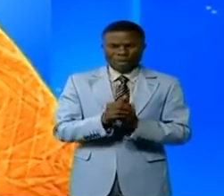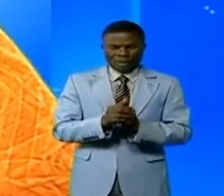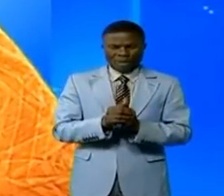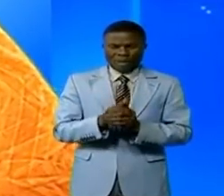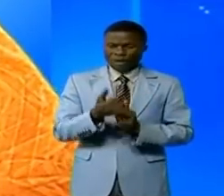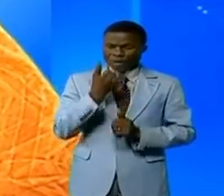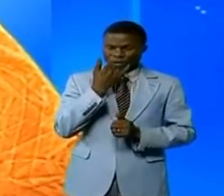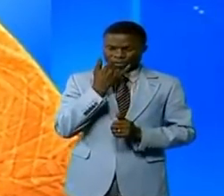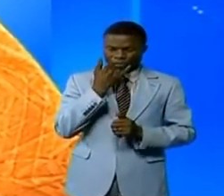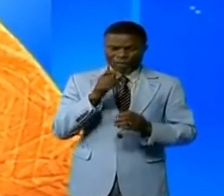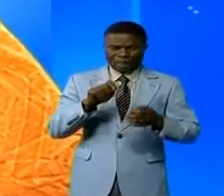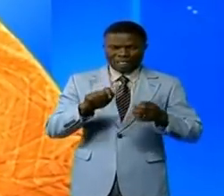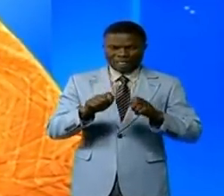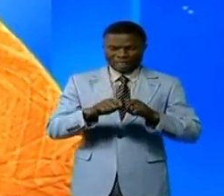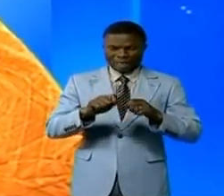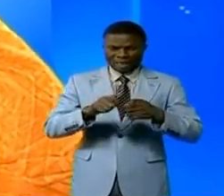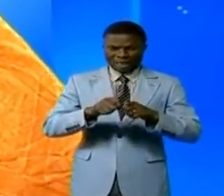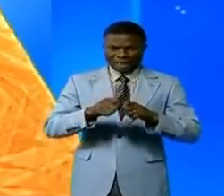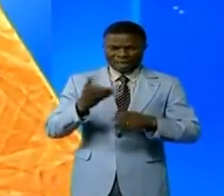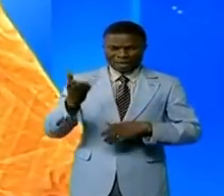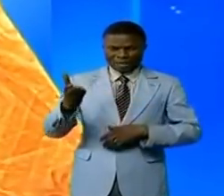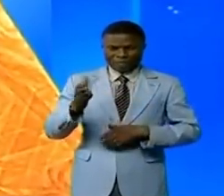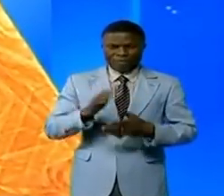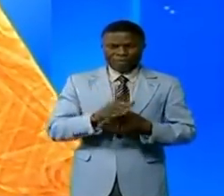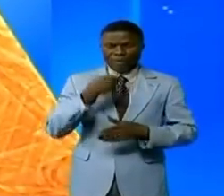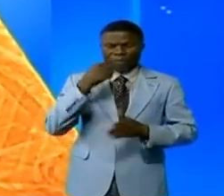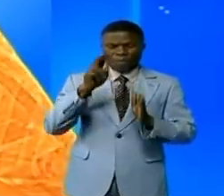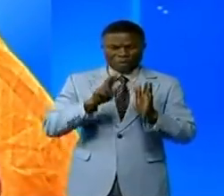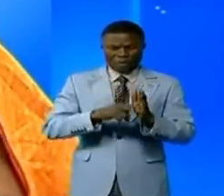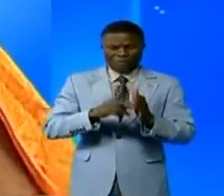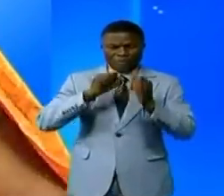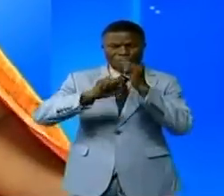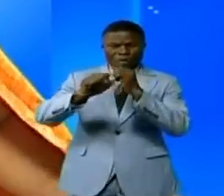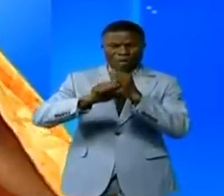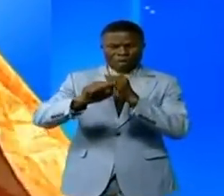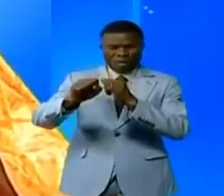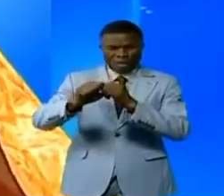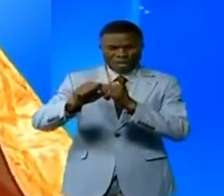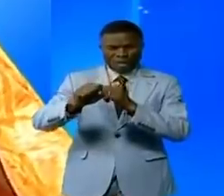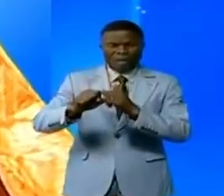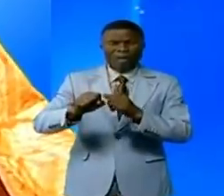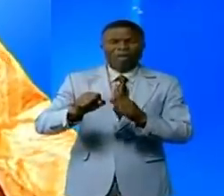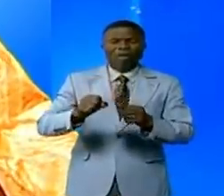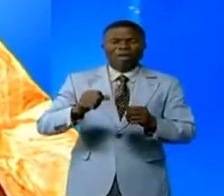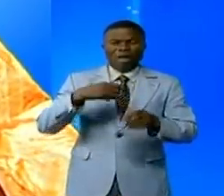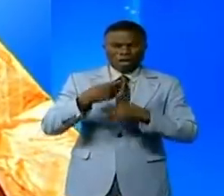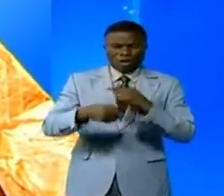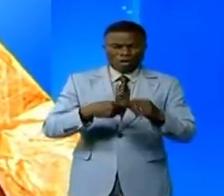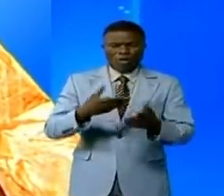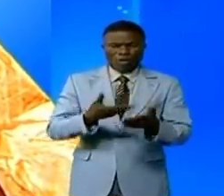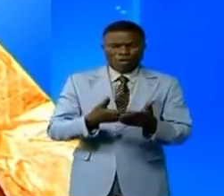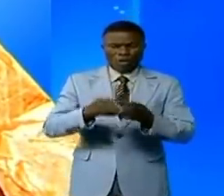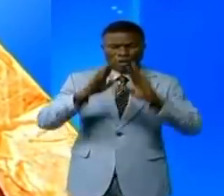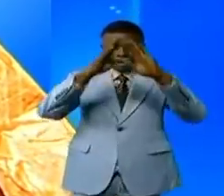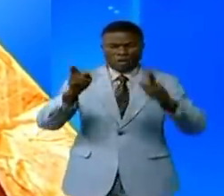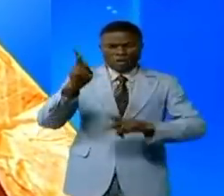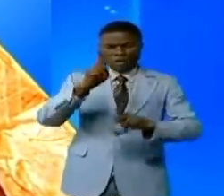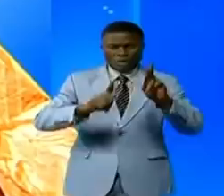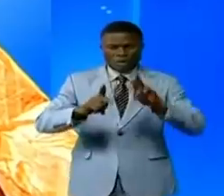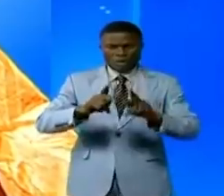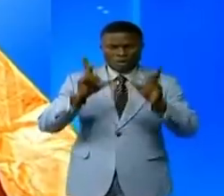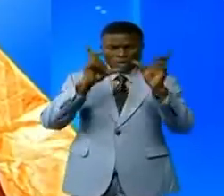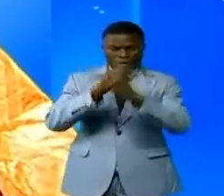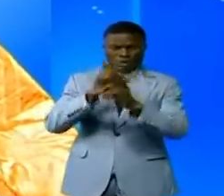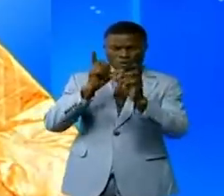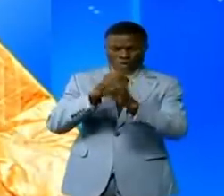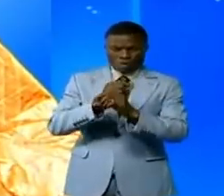couacs constatés à la diffusion de ce reportage. Restons au Parlement où la campagne Bendé les Kouyaté a été mise en exergue au Palais du Peuple. Des photos